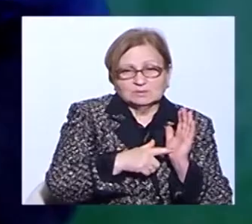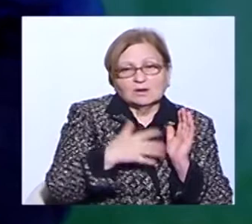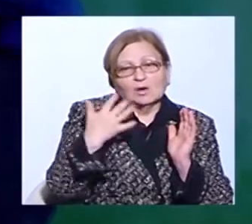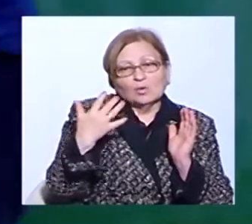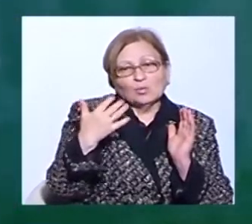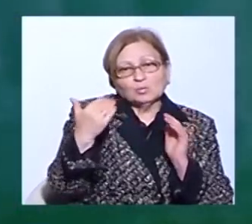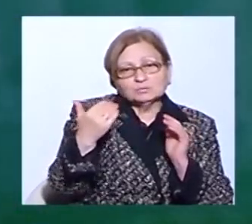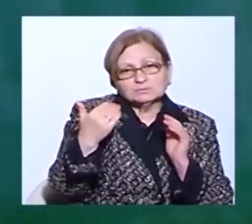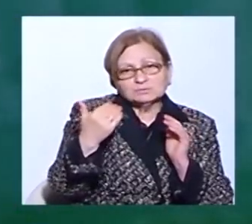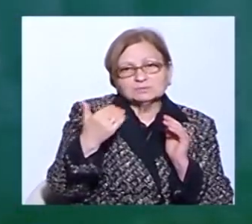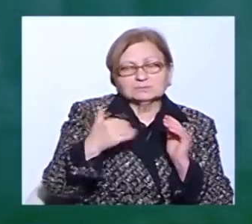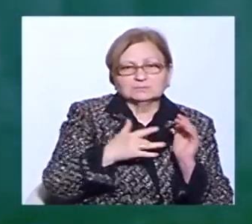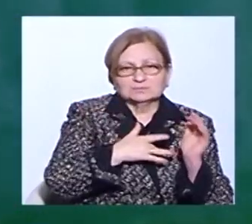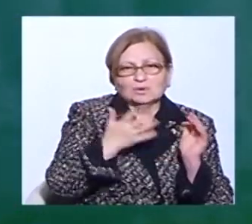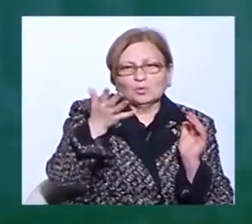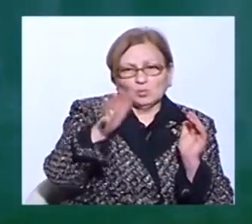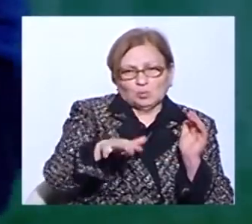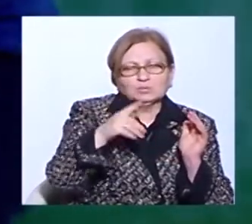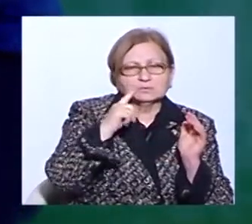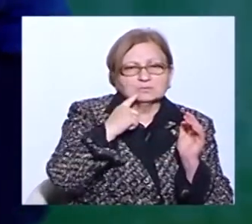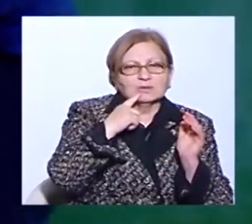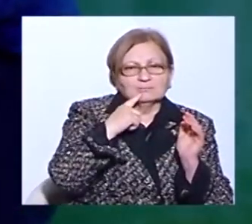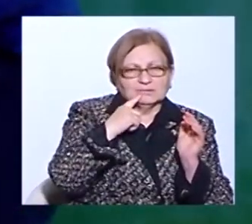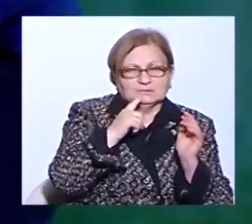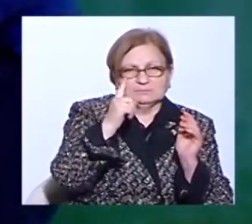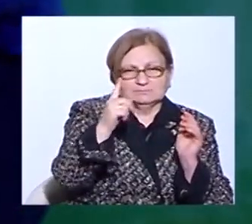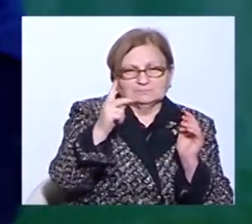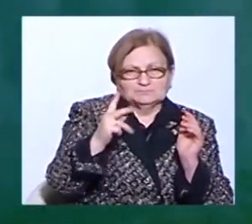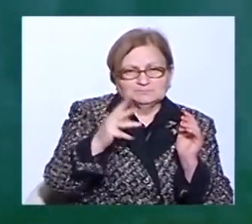5-იანის ქვემოთ 5 კამფეთს მივაკრავ.